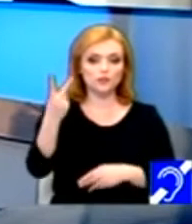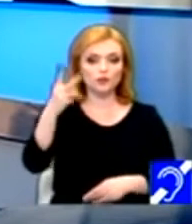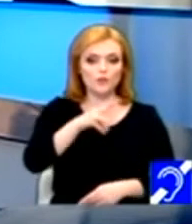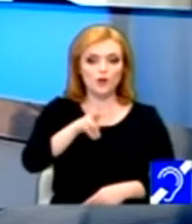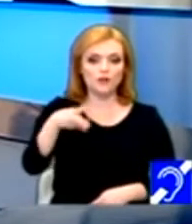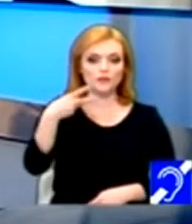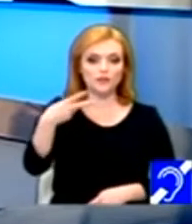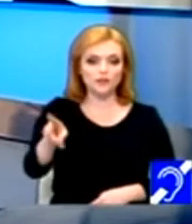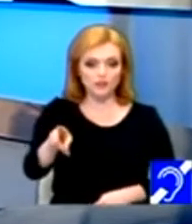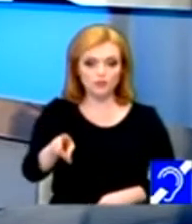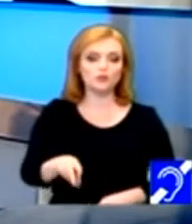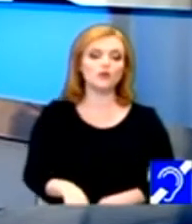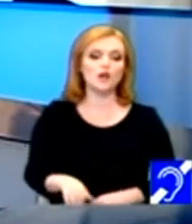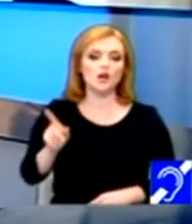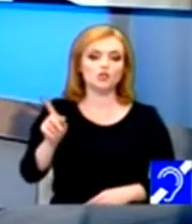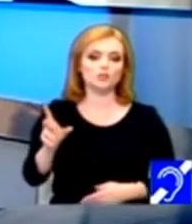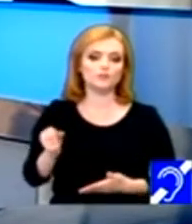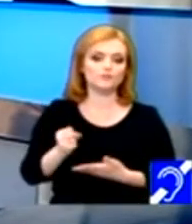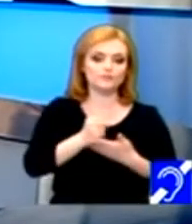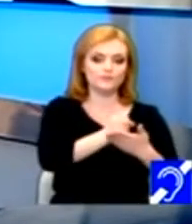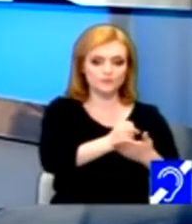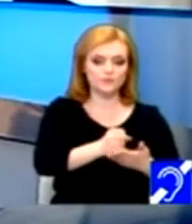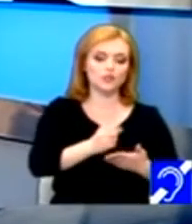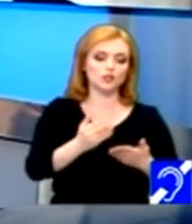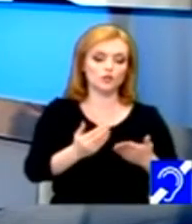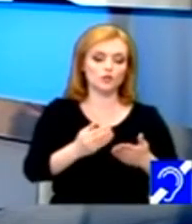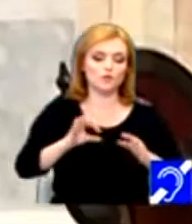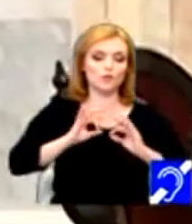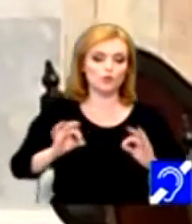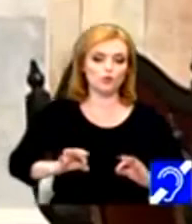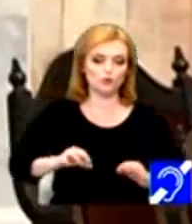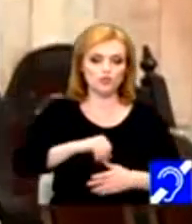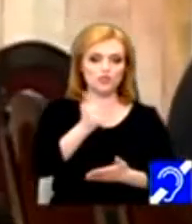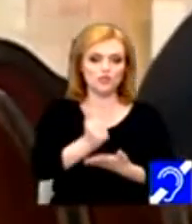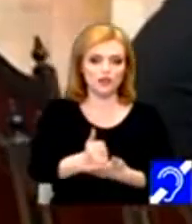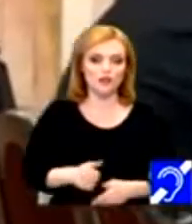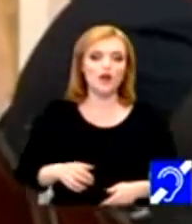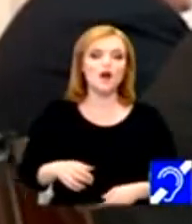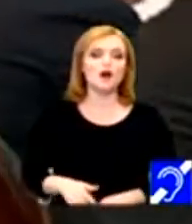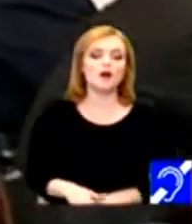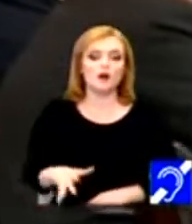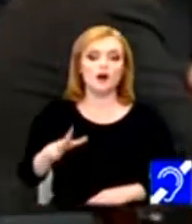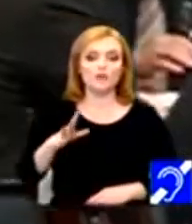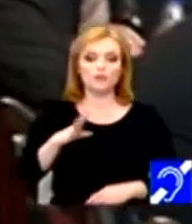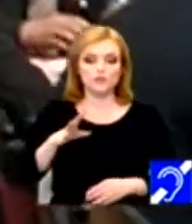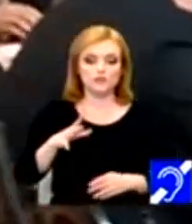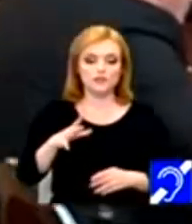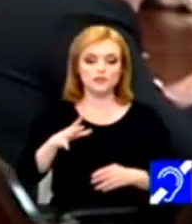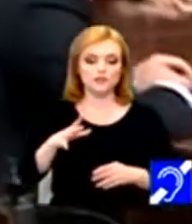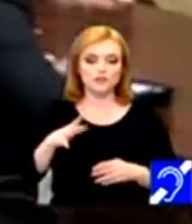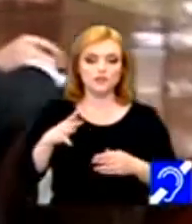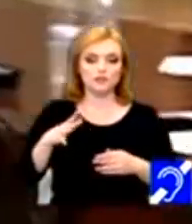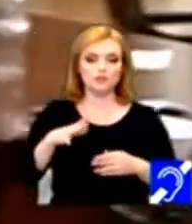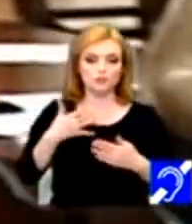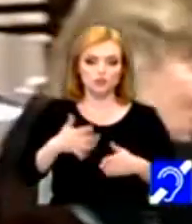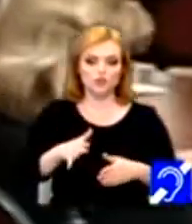euro pentru a numi un apropiat în funcția de procuror general. Procuratura Anticorupție a început un proces penal în urma unei sesizări făcute de